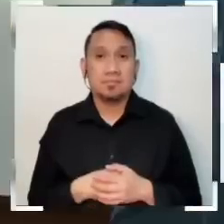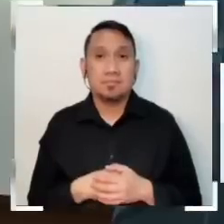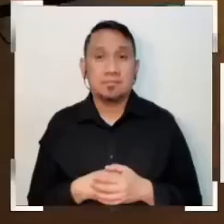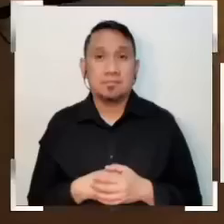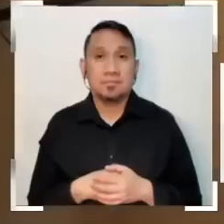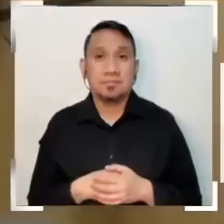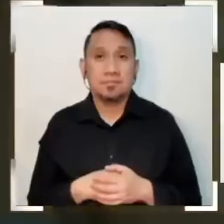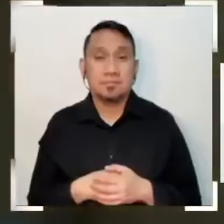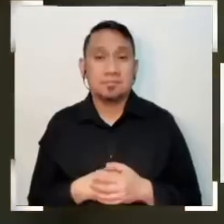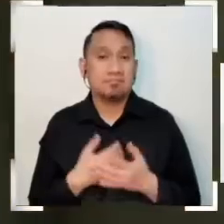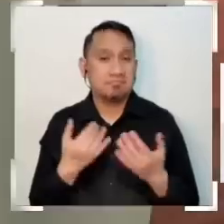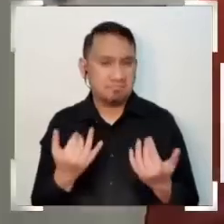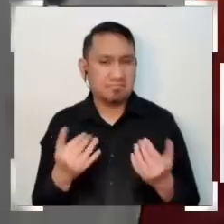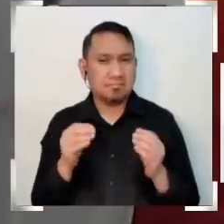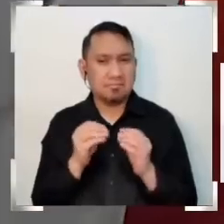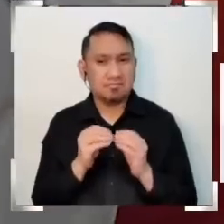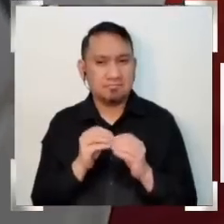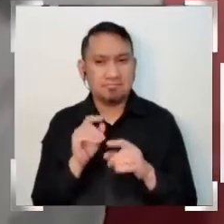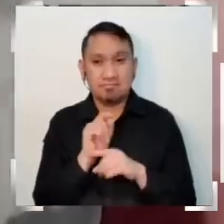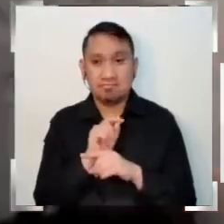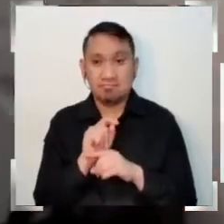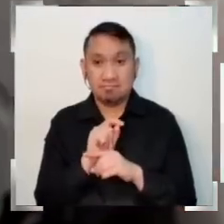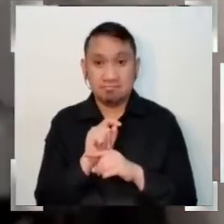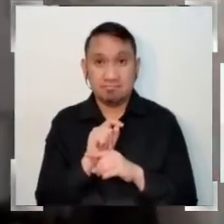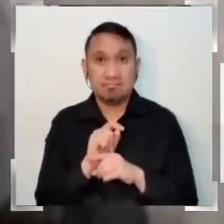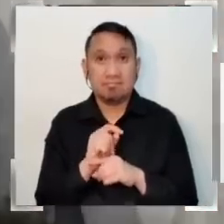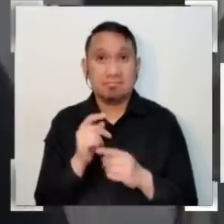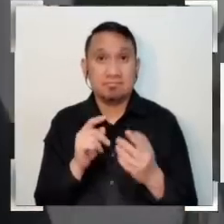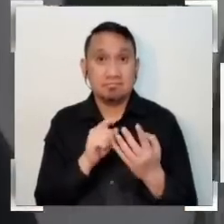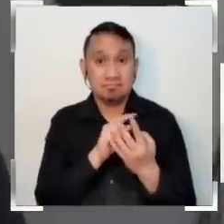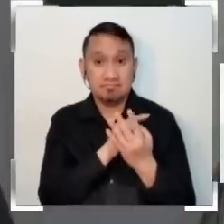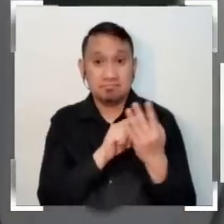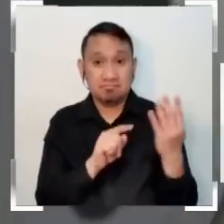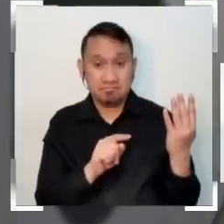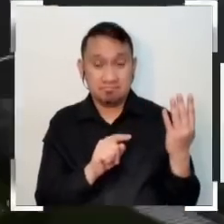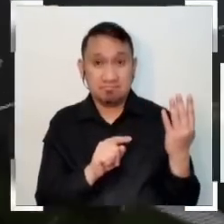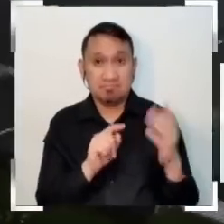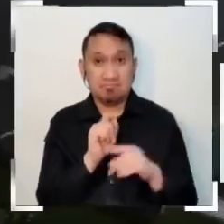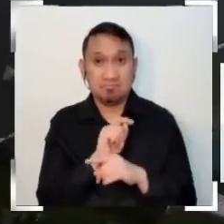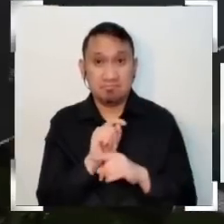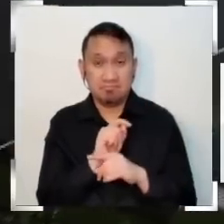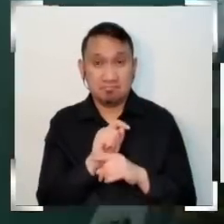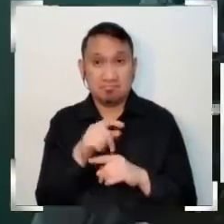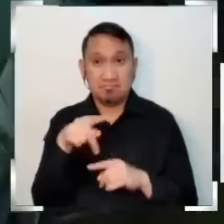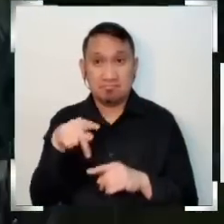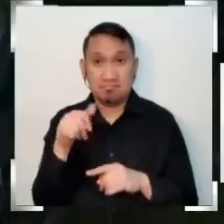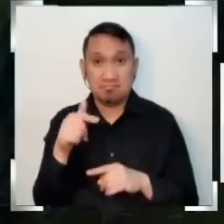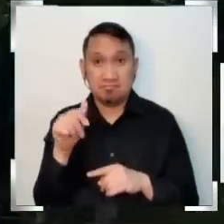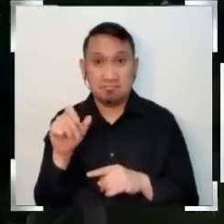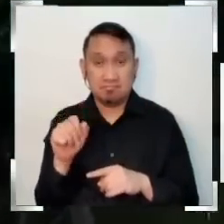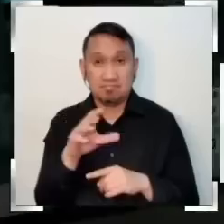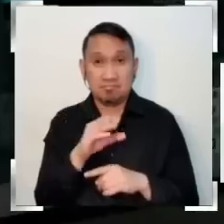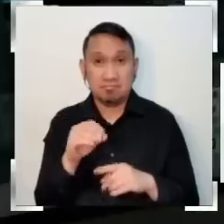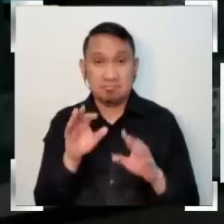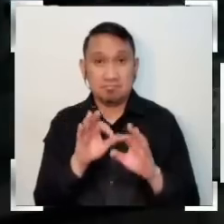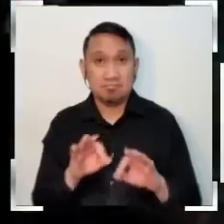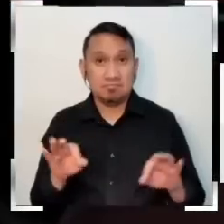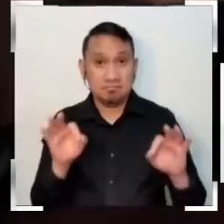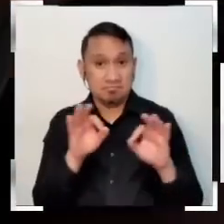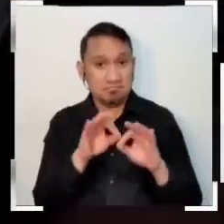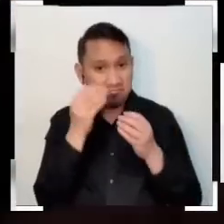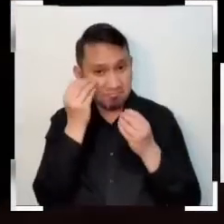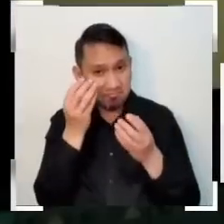Dumaan sa masusing training sa PAGASA ang apat na weather presenter at katuwang ang datos at impormasyon ng PAGASA, pati ang